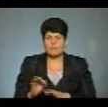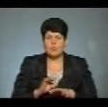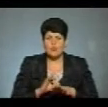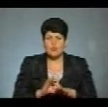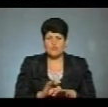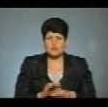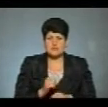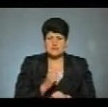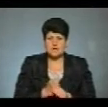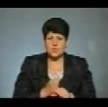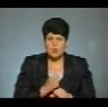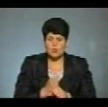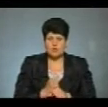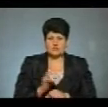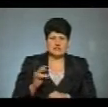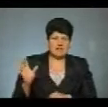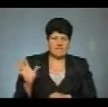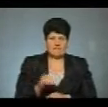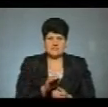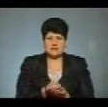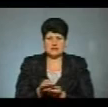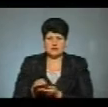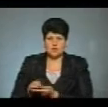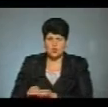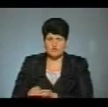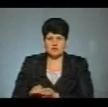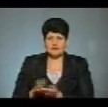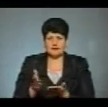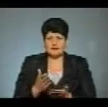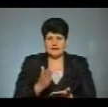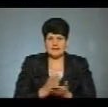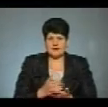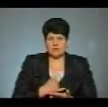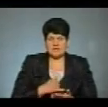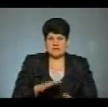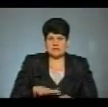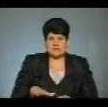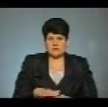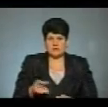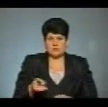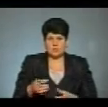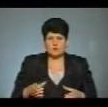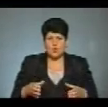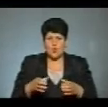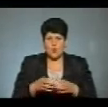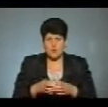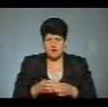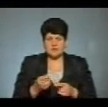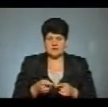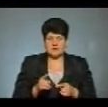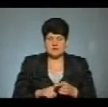Проводяться і роботи на всіх кладовищах, які є в нас на території Тернопільської громади. Це